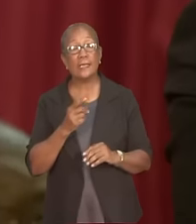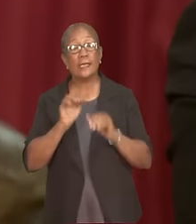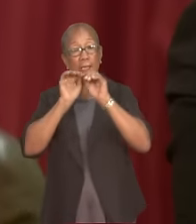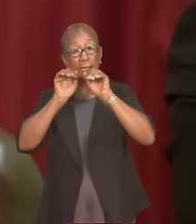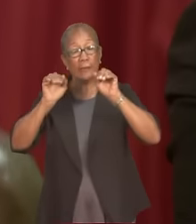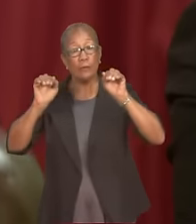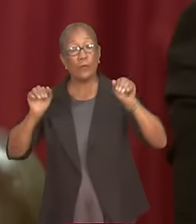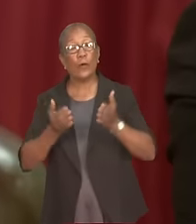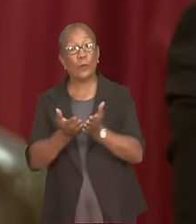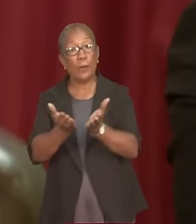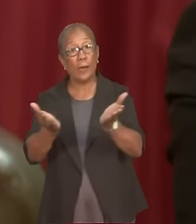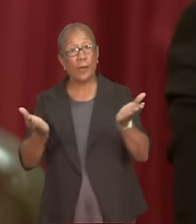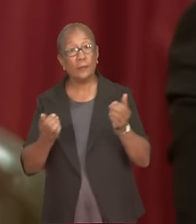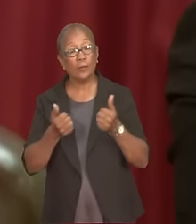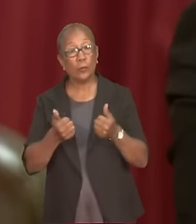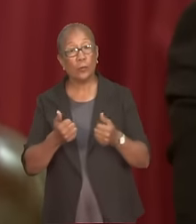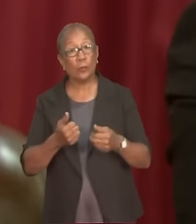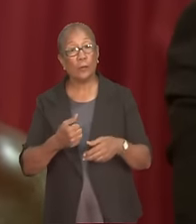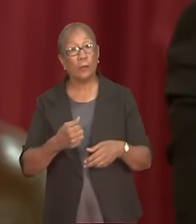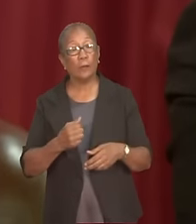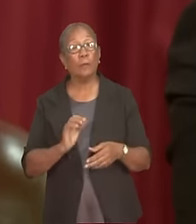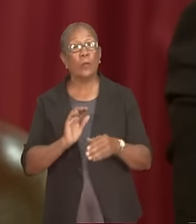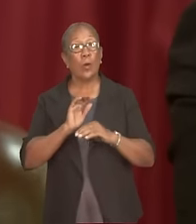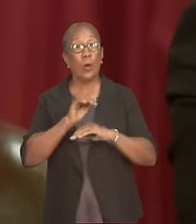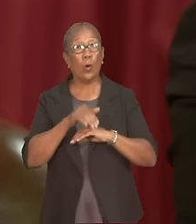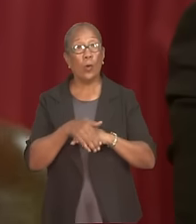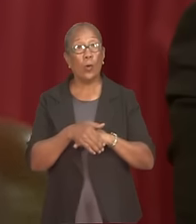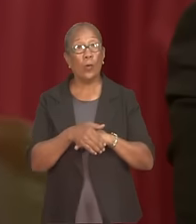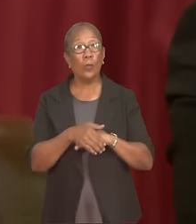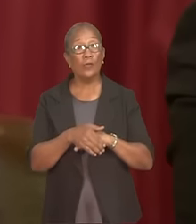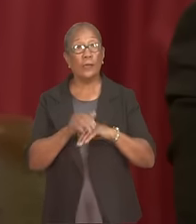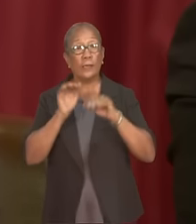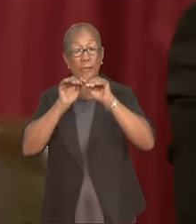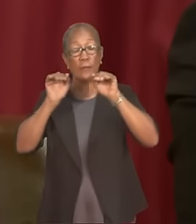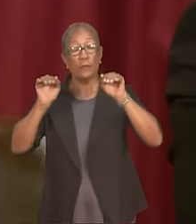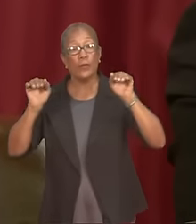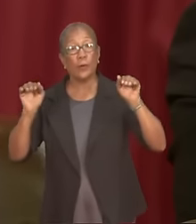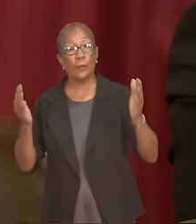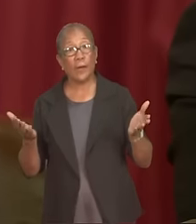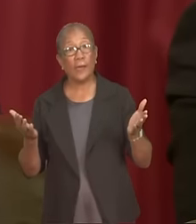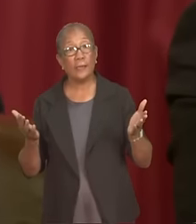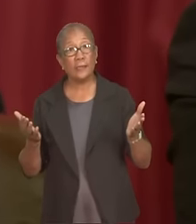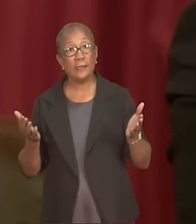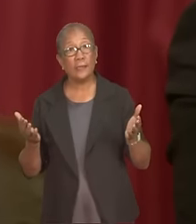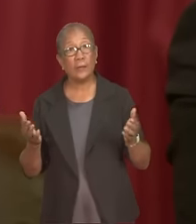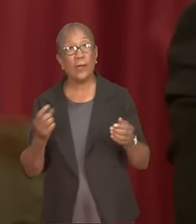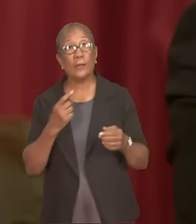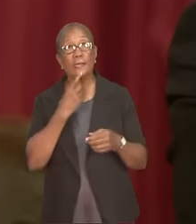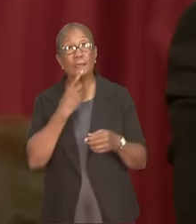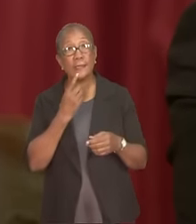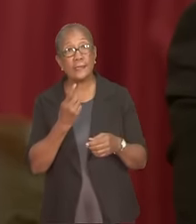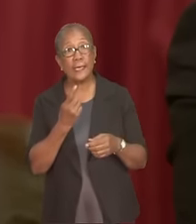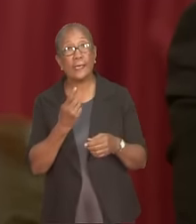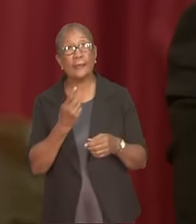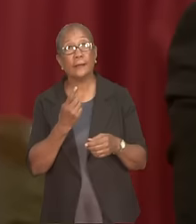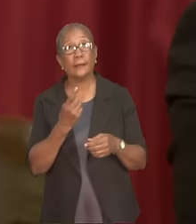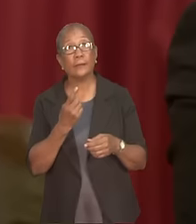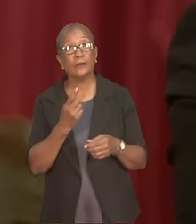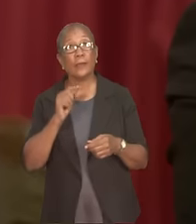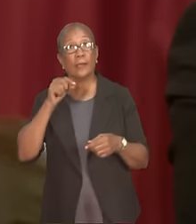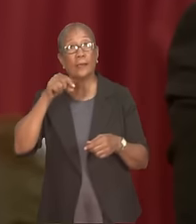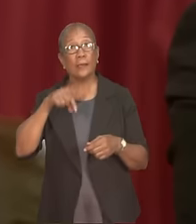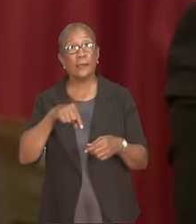hebt gesproken, ik heb het ook gehoord. Ik heb gisteren een brief ontvangen waarbij is aangegeven, waarin